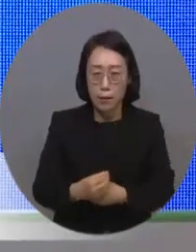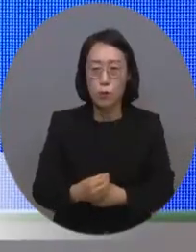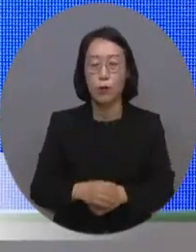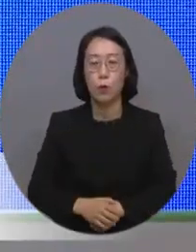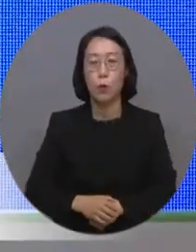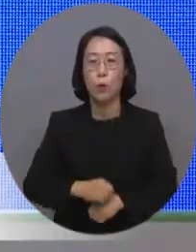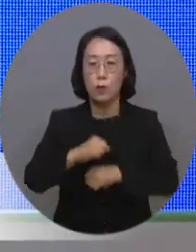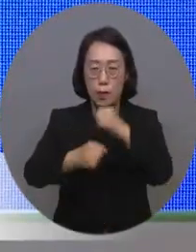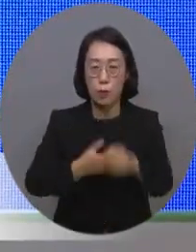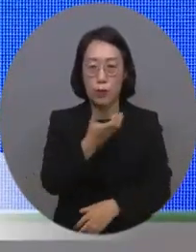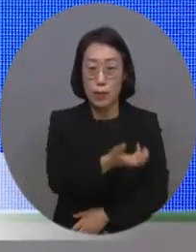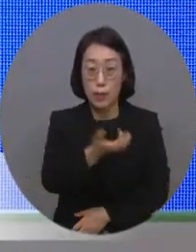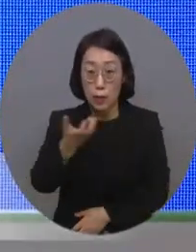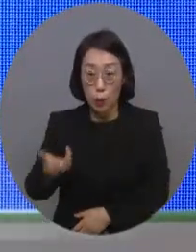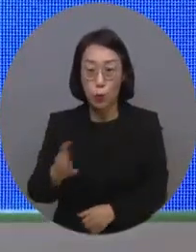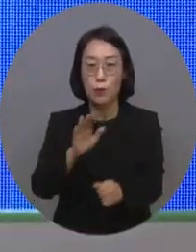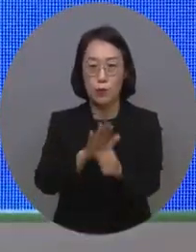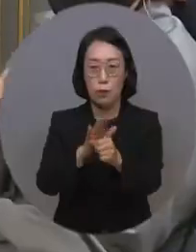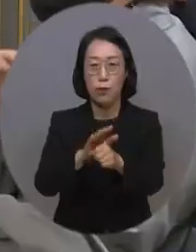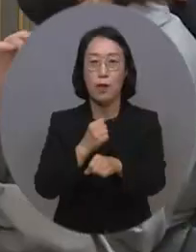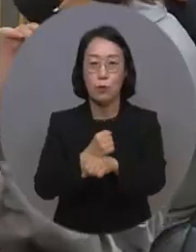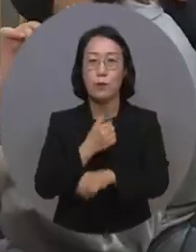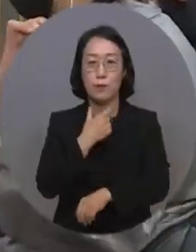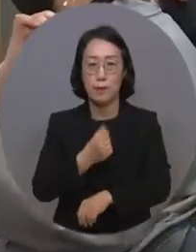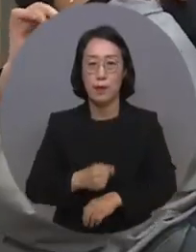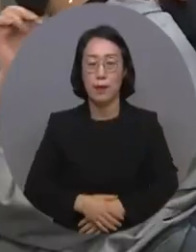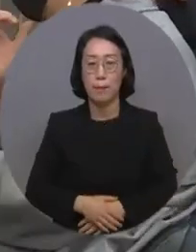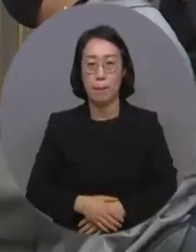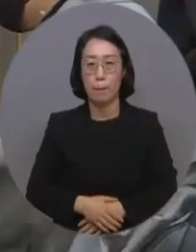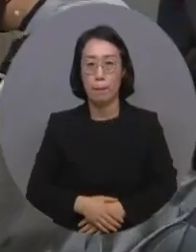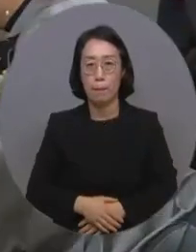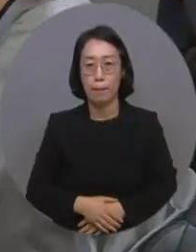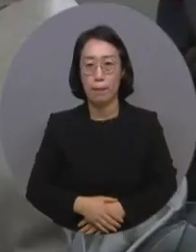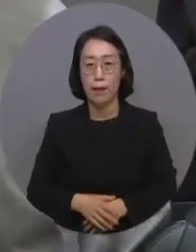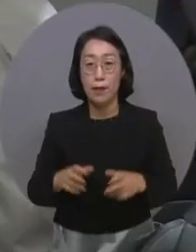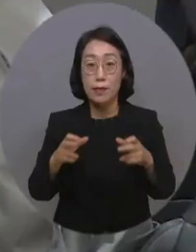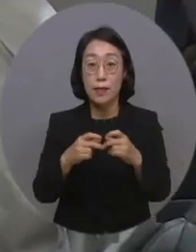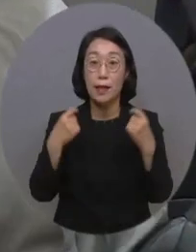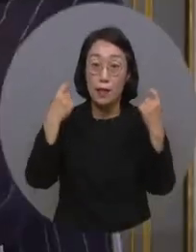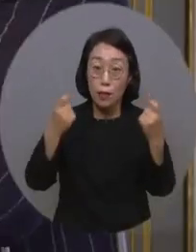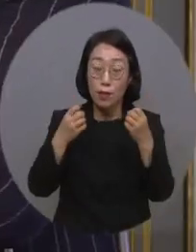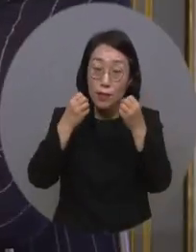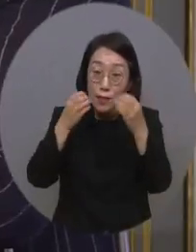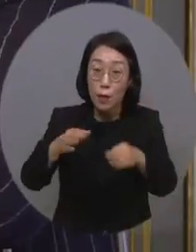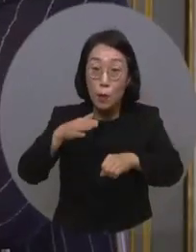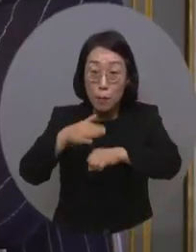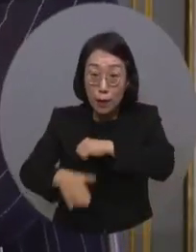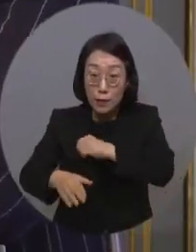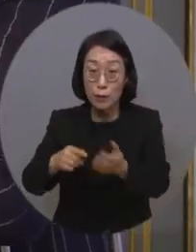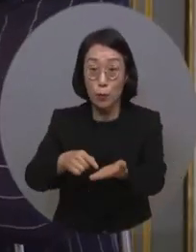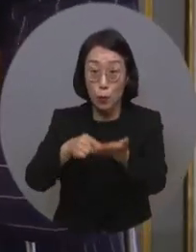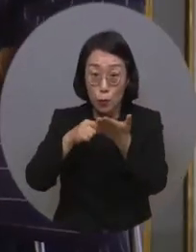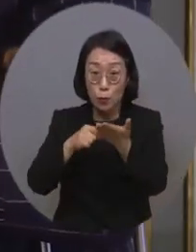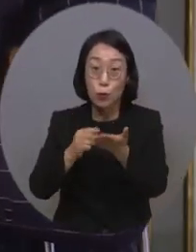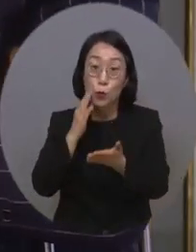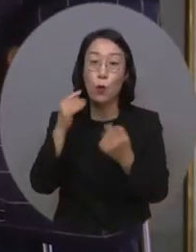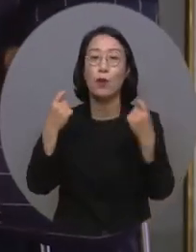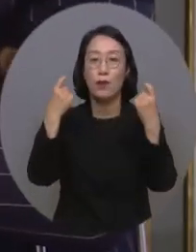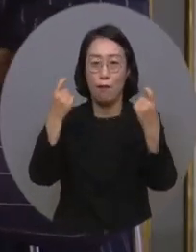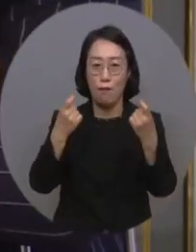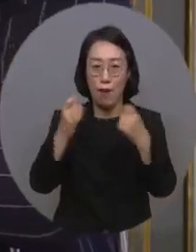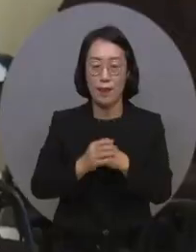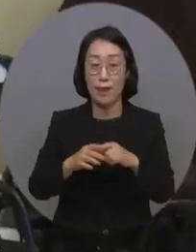자유로운 이동을 지속적으로 지원하겠습니다. 장애인 여행의 새로운 패러다임을 제시한 초록여행.